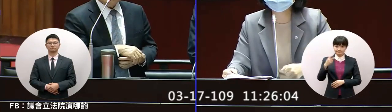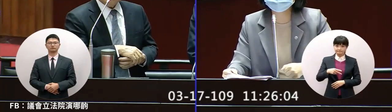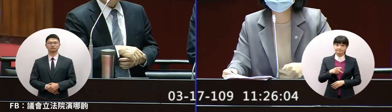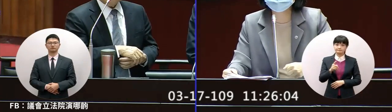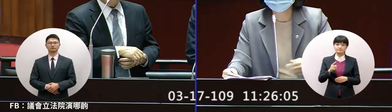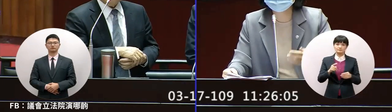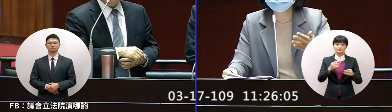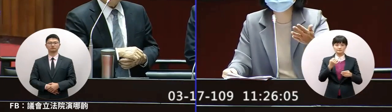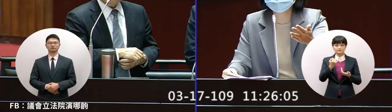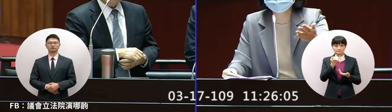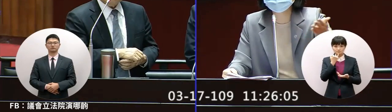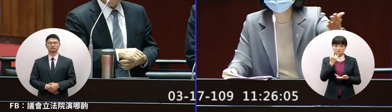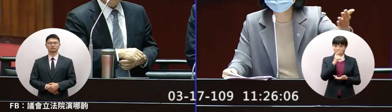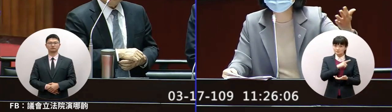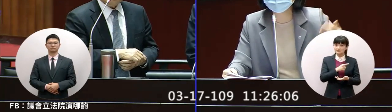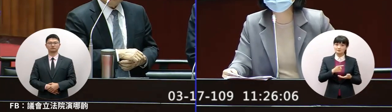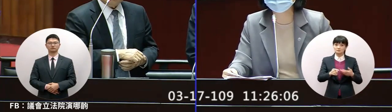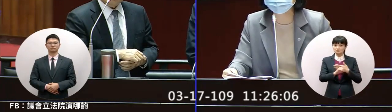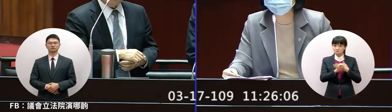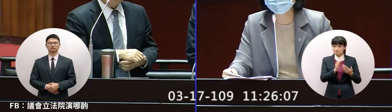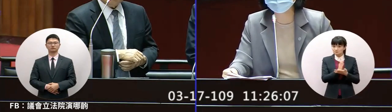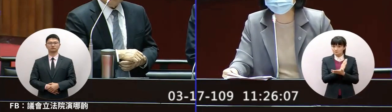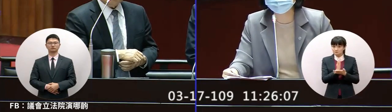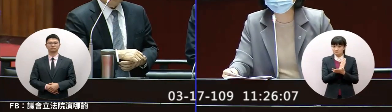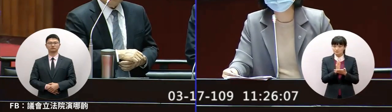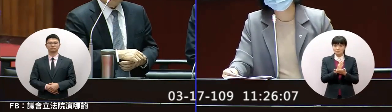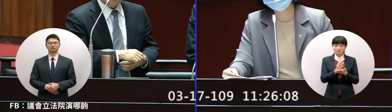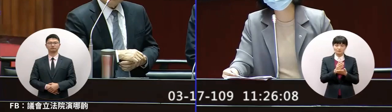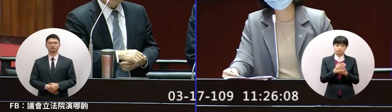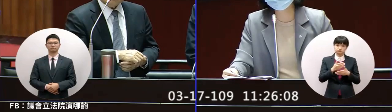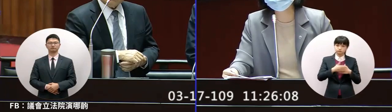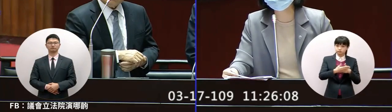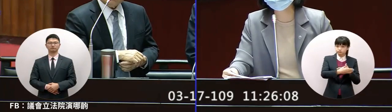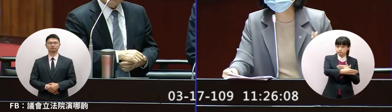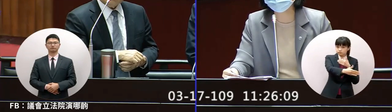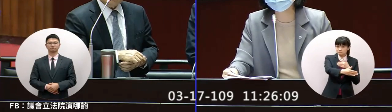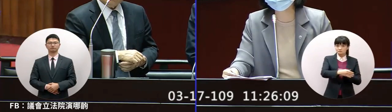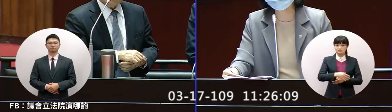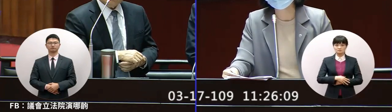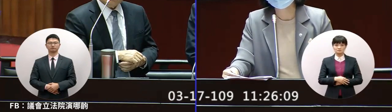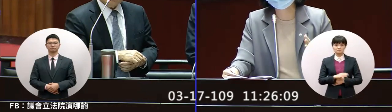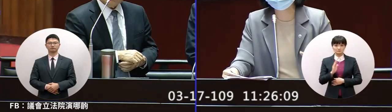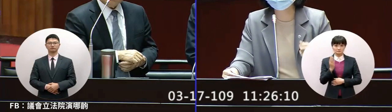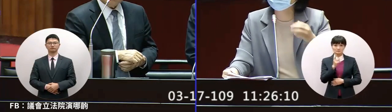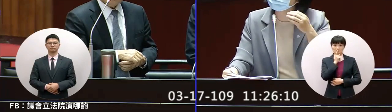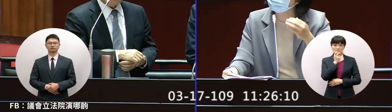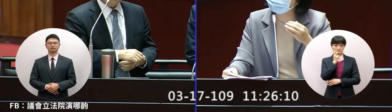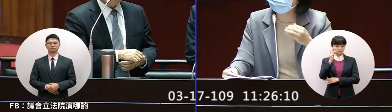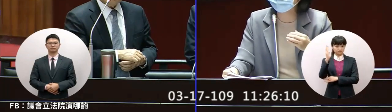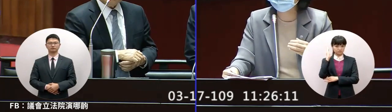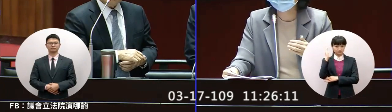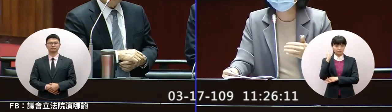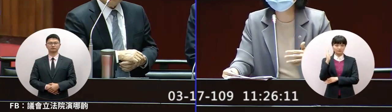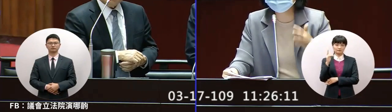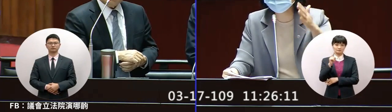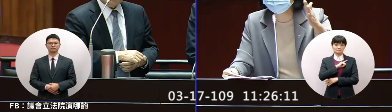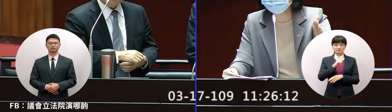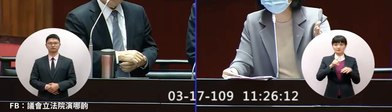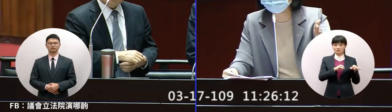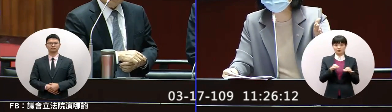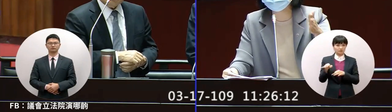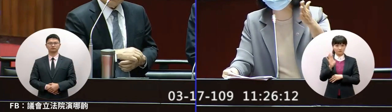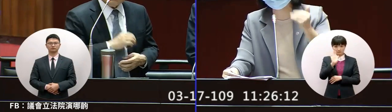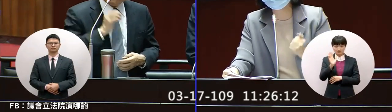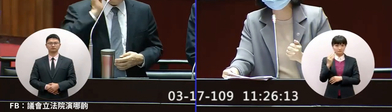要可行性评估，可行性评估了后，阁足侪路爱行，但是无必要咱中央甲人拖遮久，已经